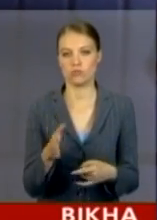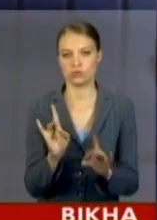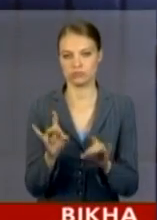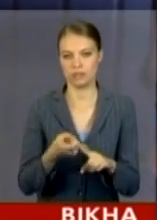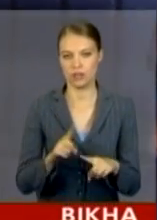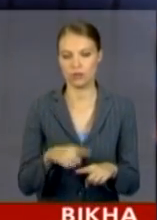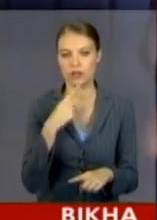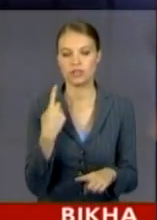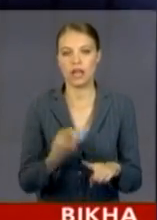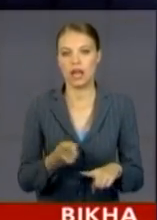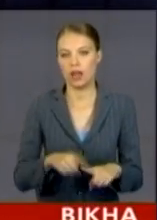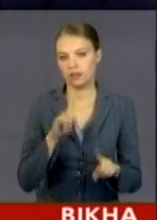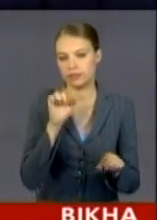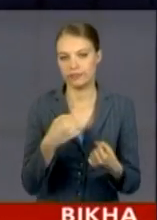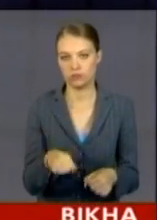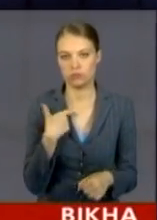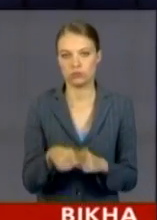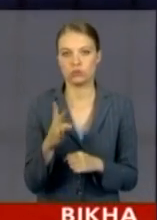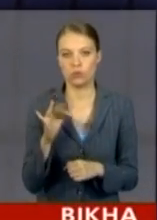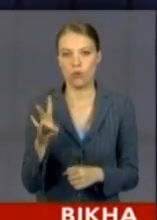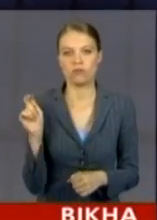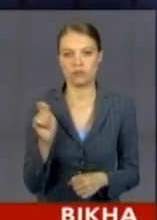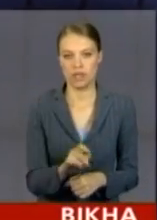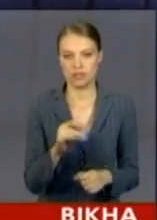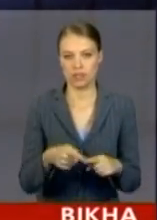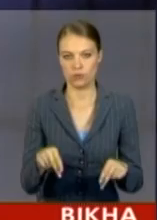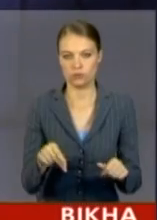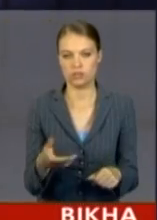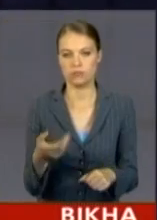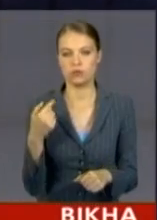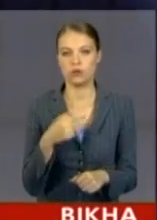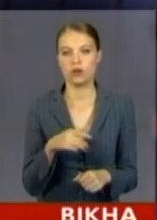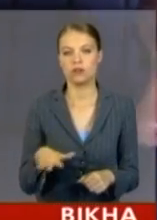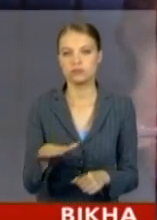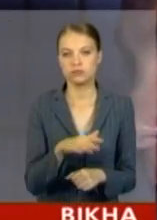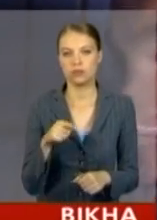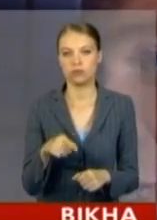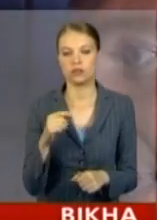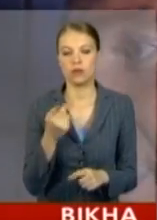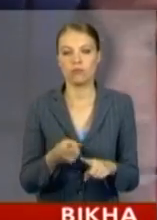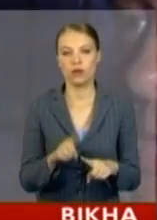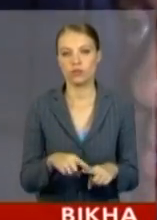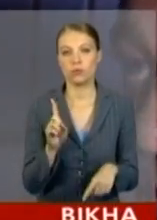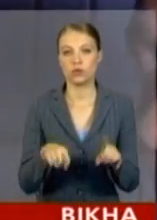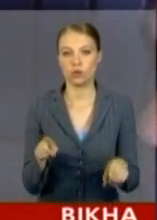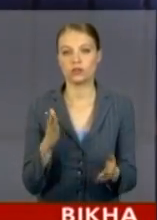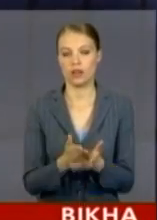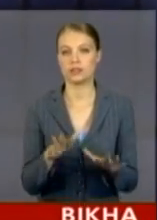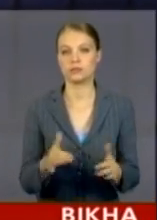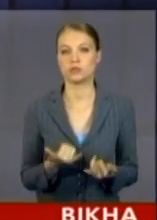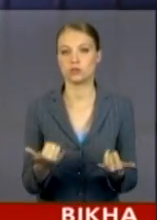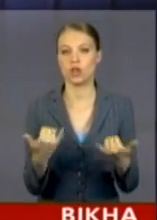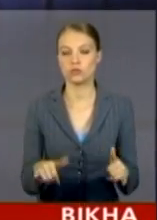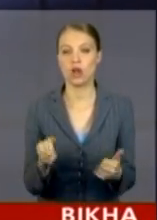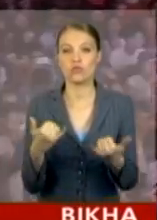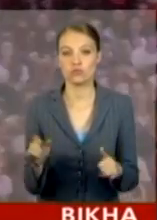це. Вони кажуть, це невозможно. Я кажу, але він їде в благодатну землю, святий гори, весь горюблок благословляє. Тому іноді є місце чуду. І це